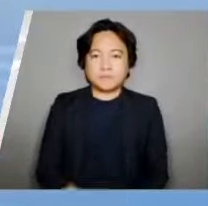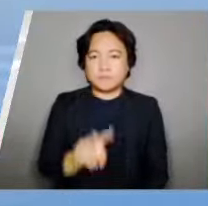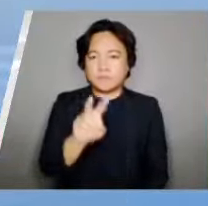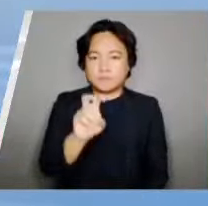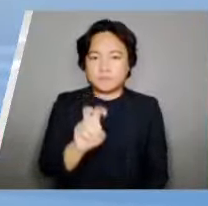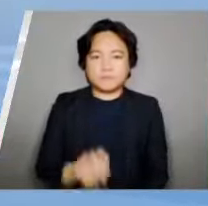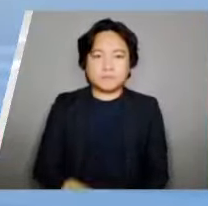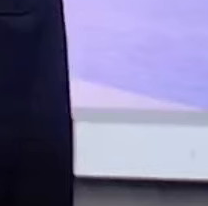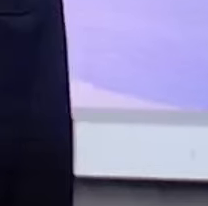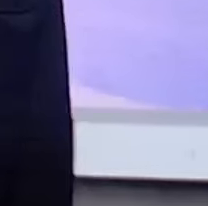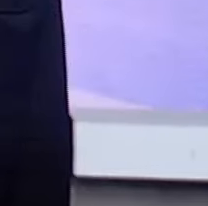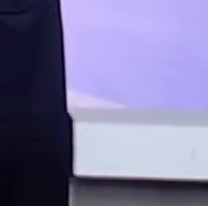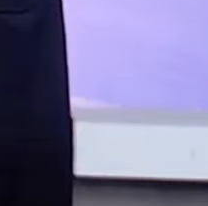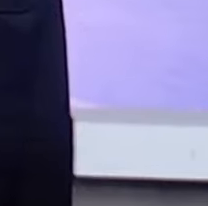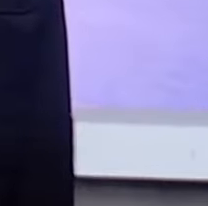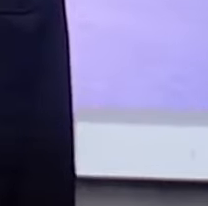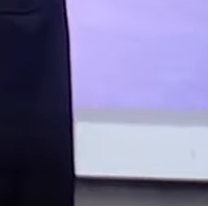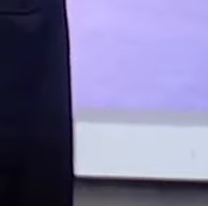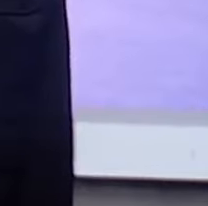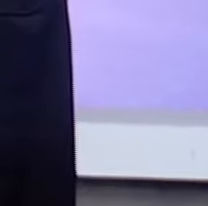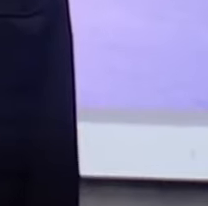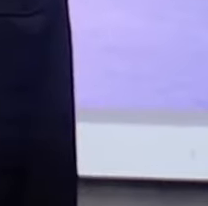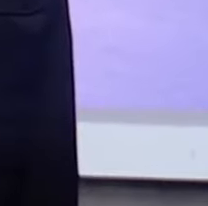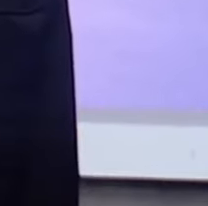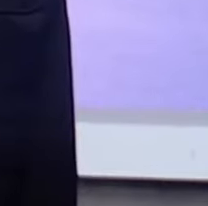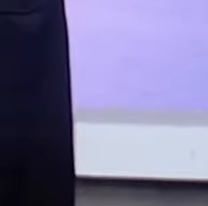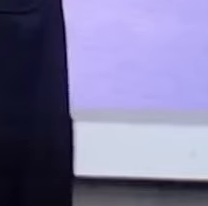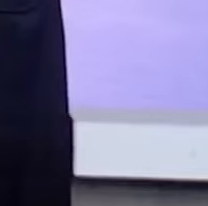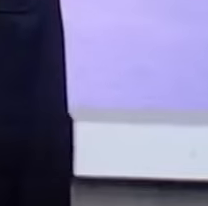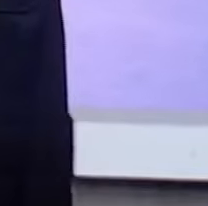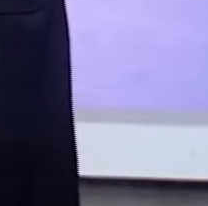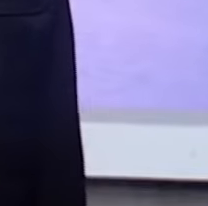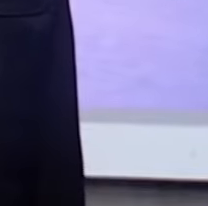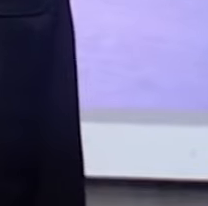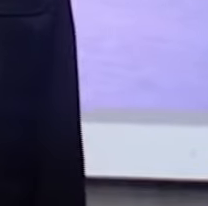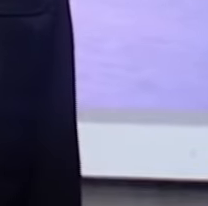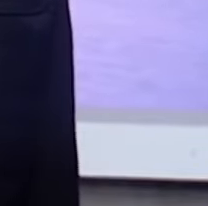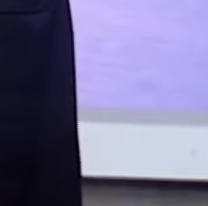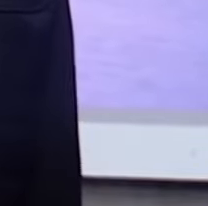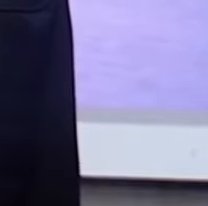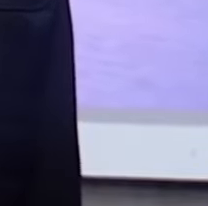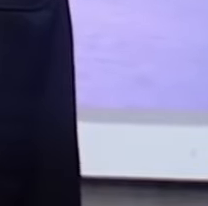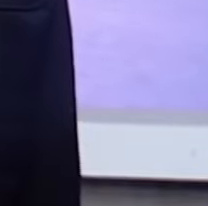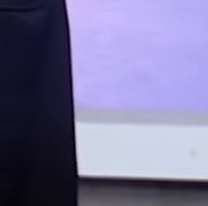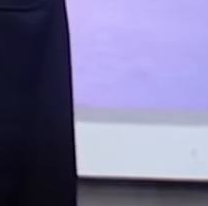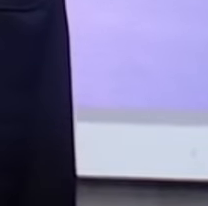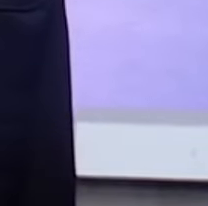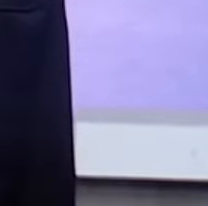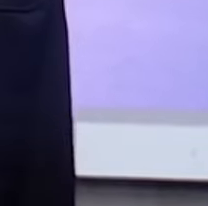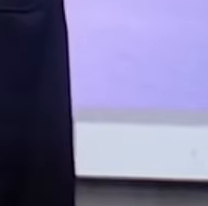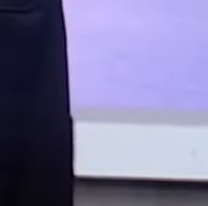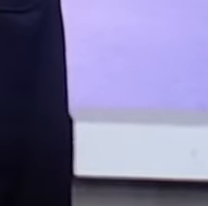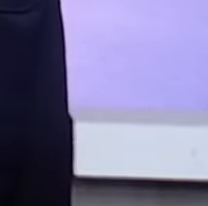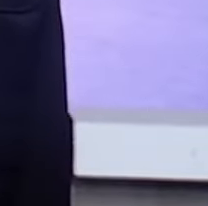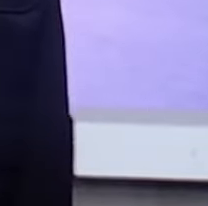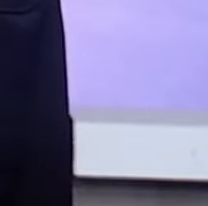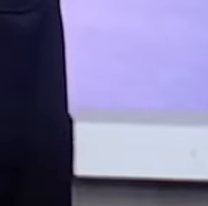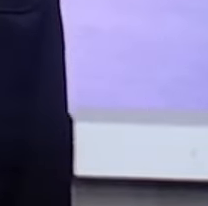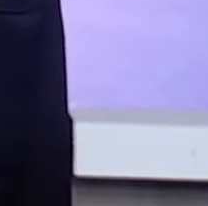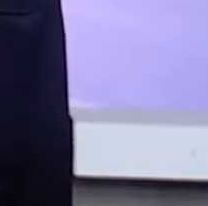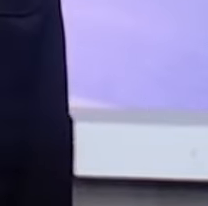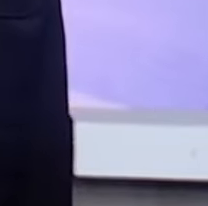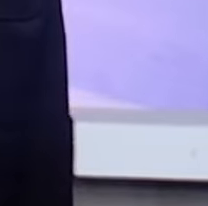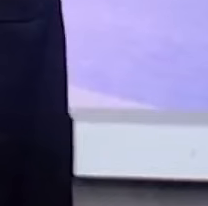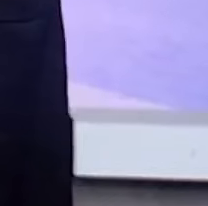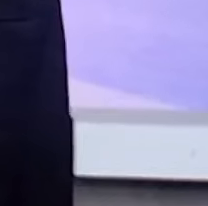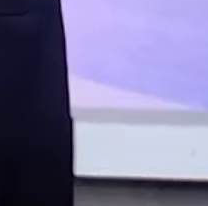saksi. Mga kapuso, sama-sama tayong maging saksi. Mag-subscribe sa GMA Integrated News sa YouTube at